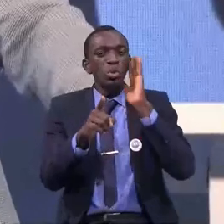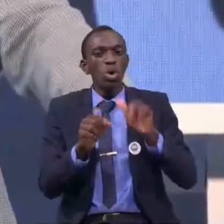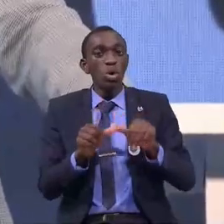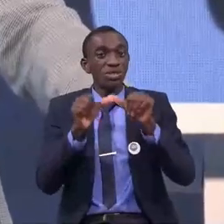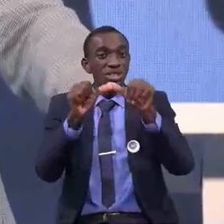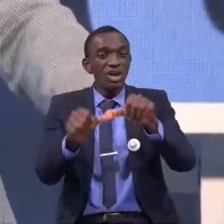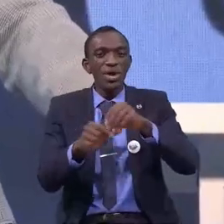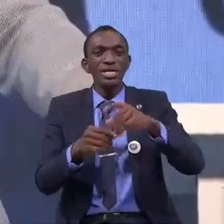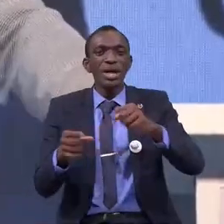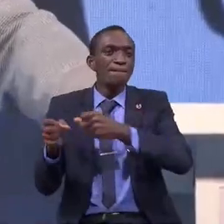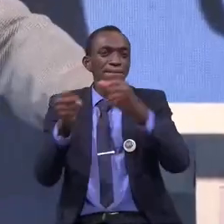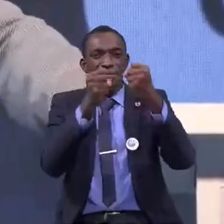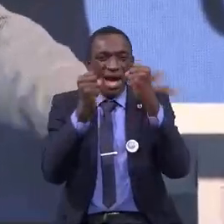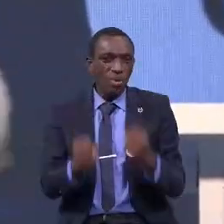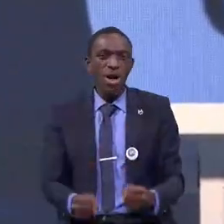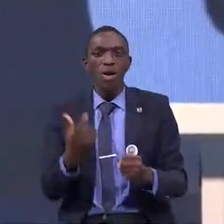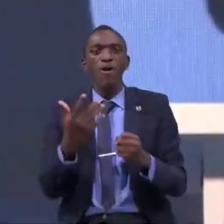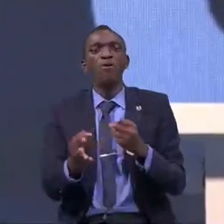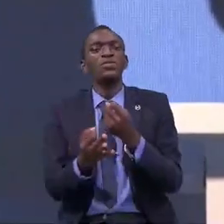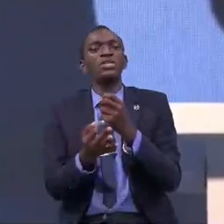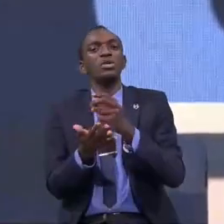Tu vas continuer dans la puissance de l'Esprit de Dieu.